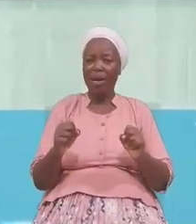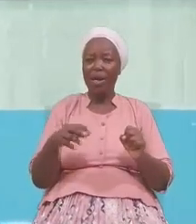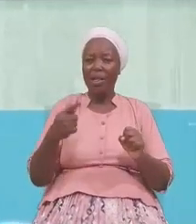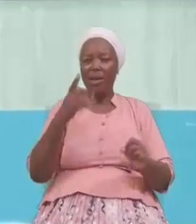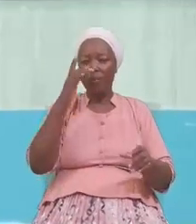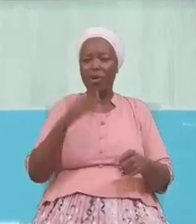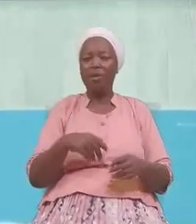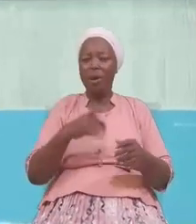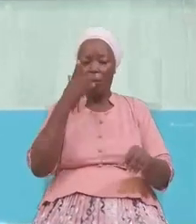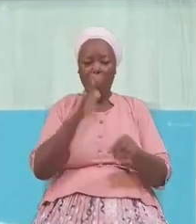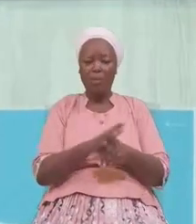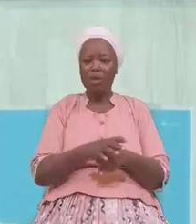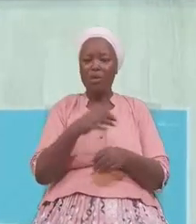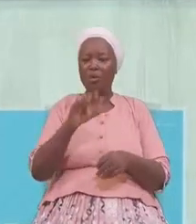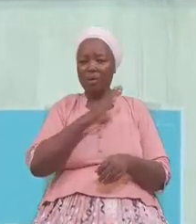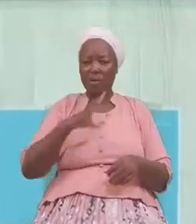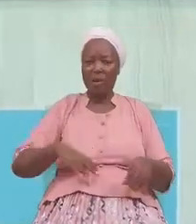Christ dans ta vie